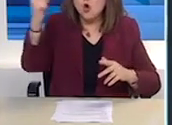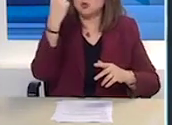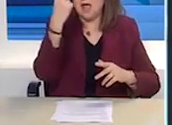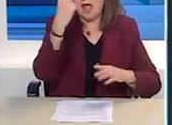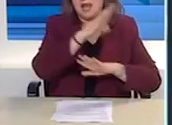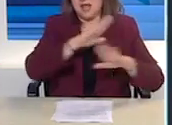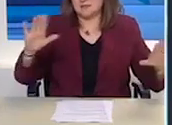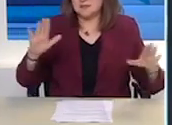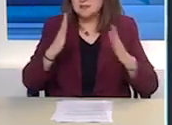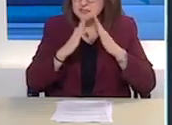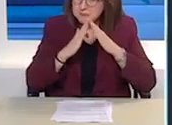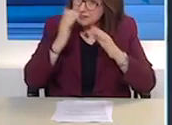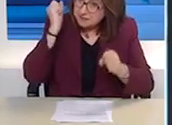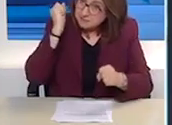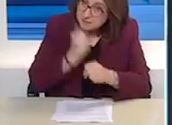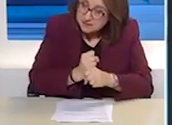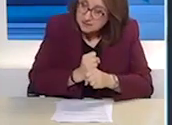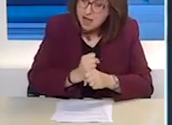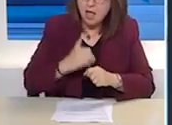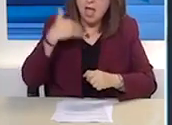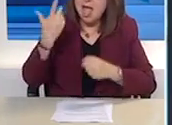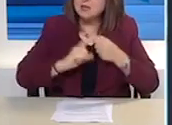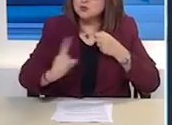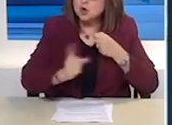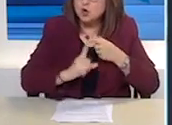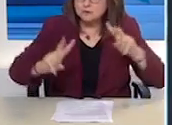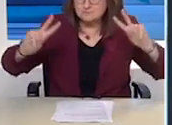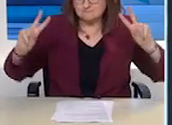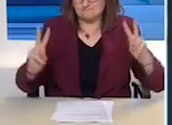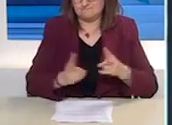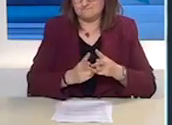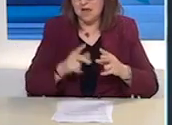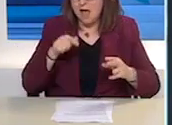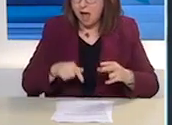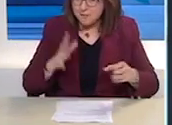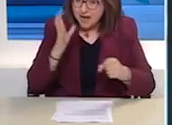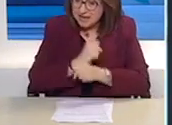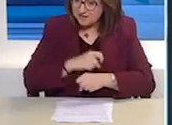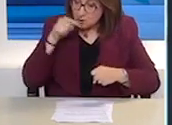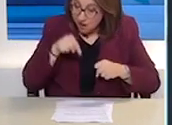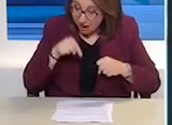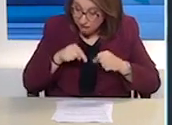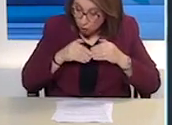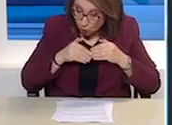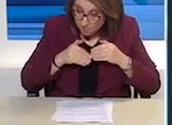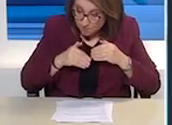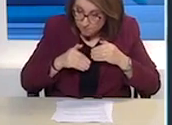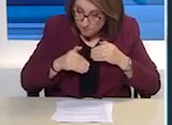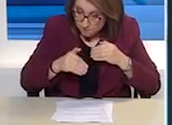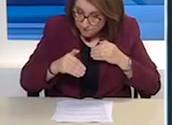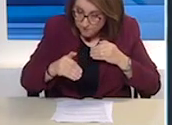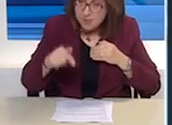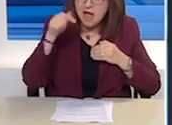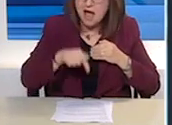μας, να παραμείνουμε στο σπίτι. Έχει αξία αυτό, να το υπηρετήσουμε μέχρι τέλους. Έχει αξία γιατί είναι ο στόχος, ο σκοπός,